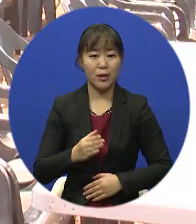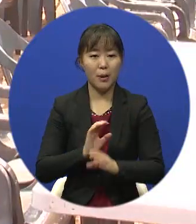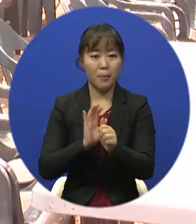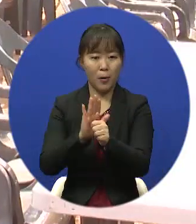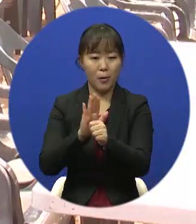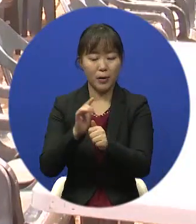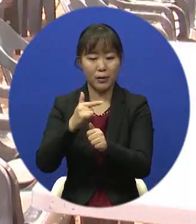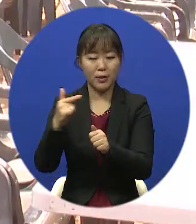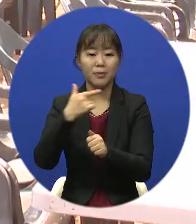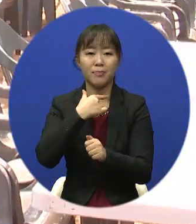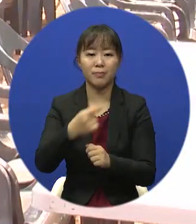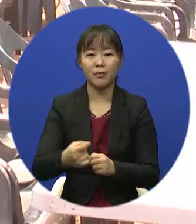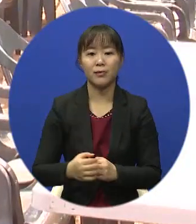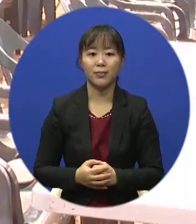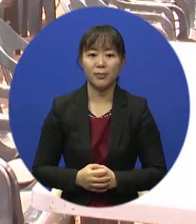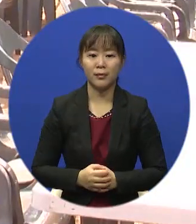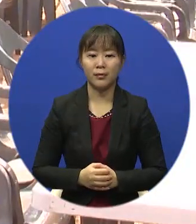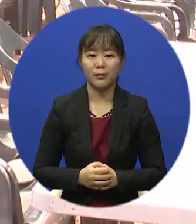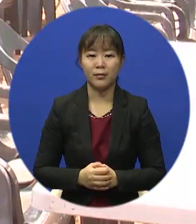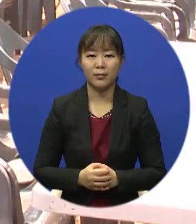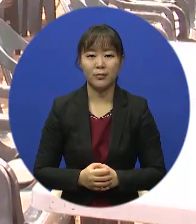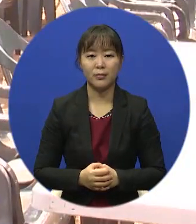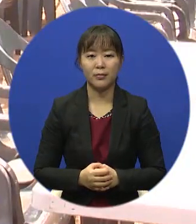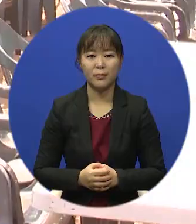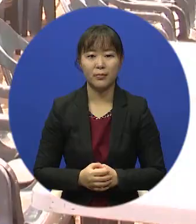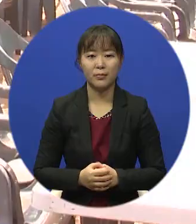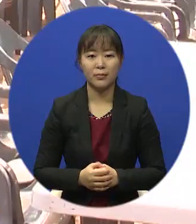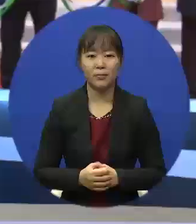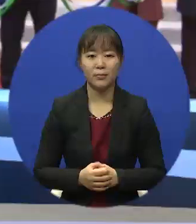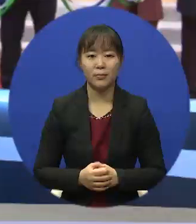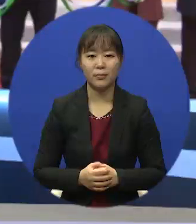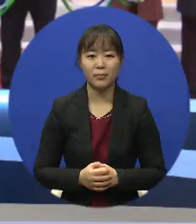기대합니다. 복지TV 뉴스 임지훈입니다.